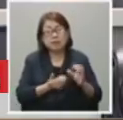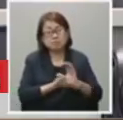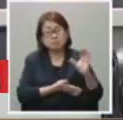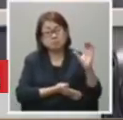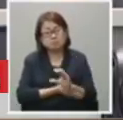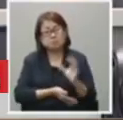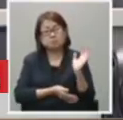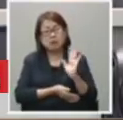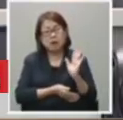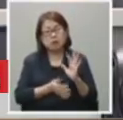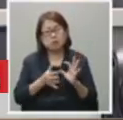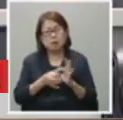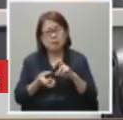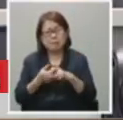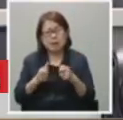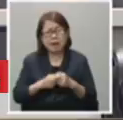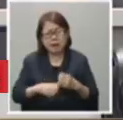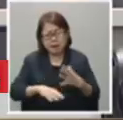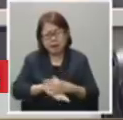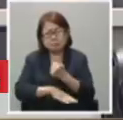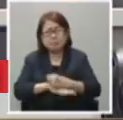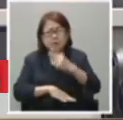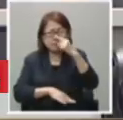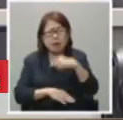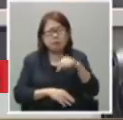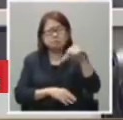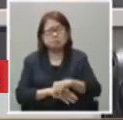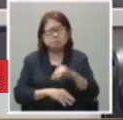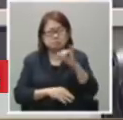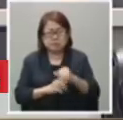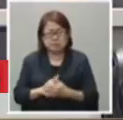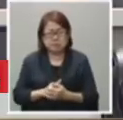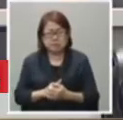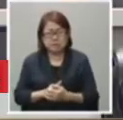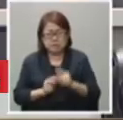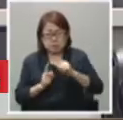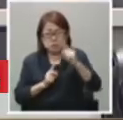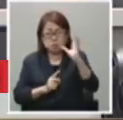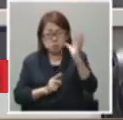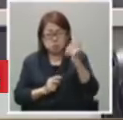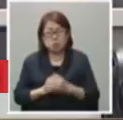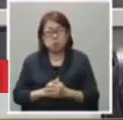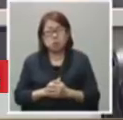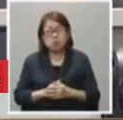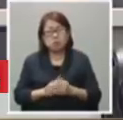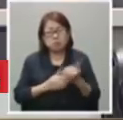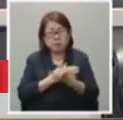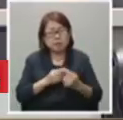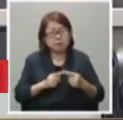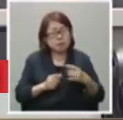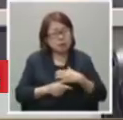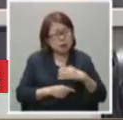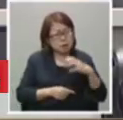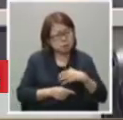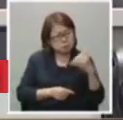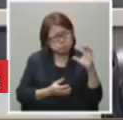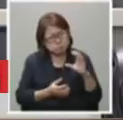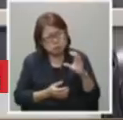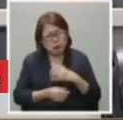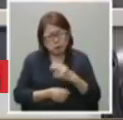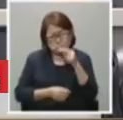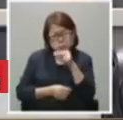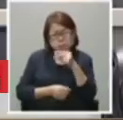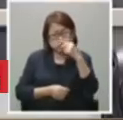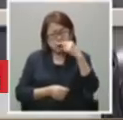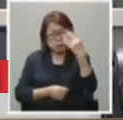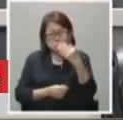องในประเทศไทยนั้นห่วยแตกสูงสุดประเทศหนึ่งของโลกคนจะเข้ามาลงทุนเขาก็มองอนาคตต่อให้เราเ